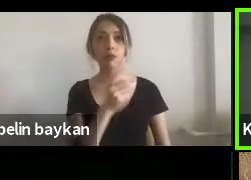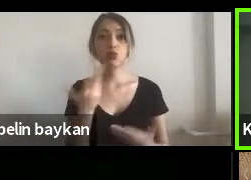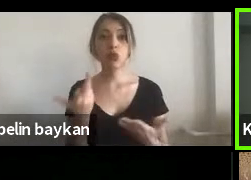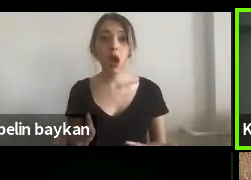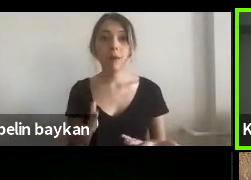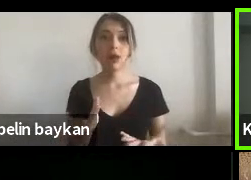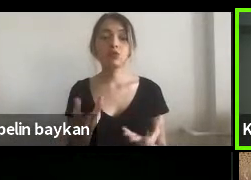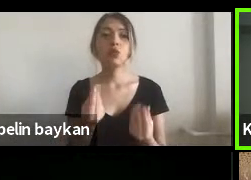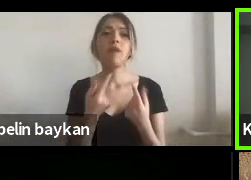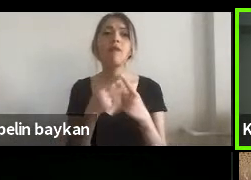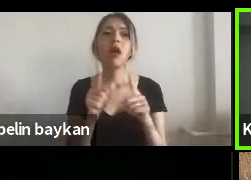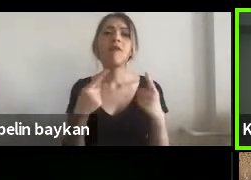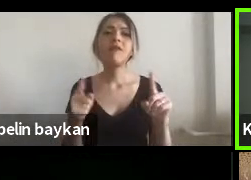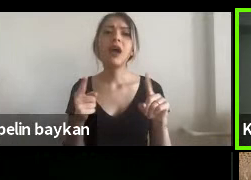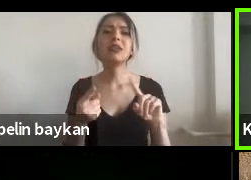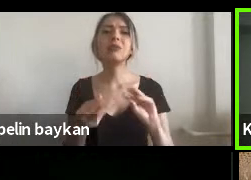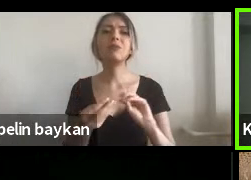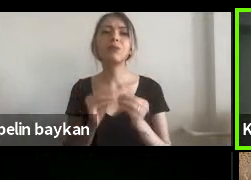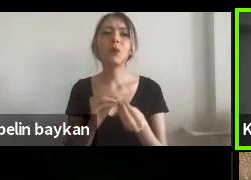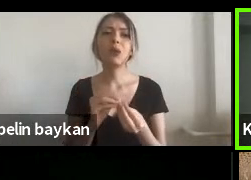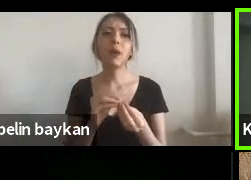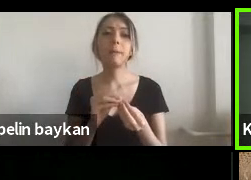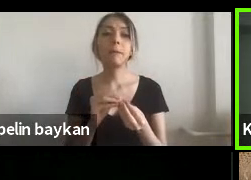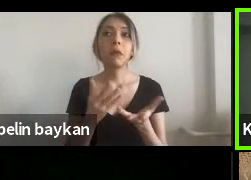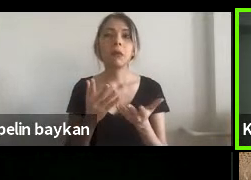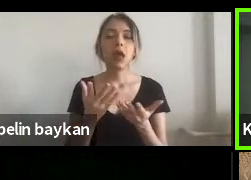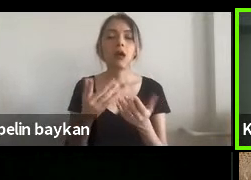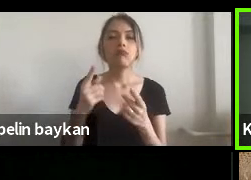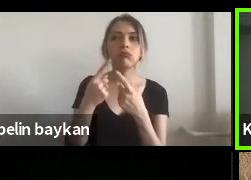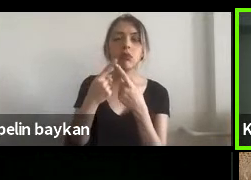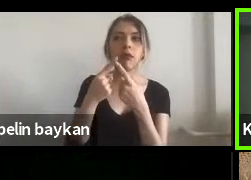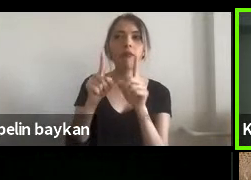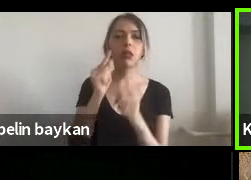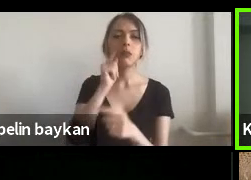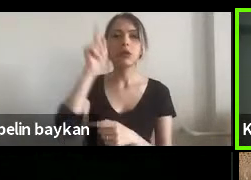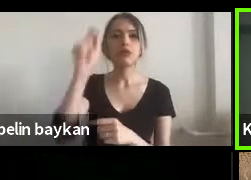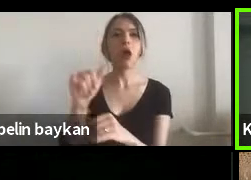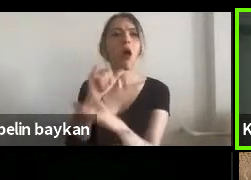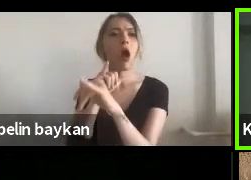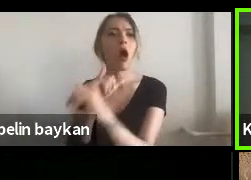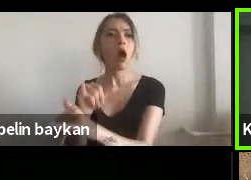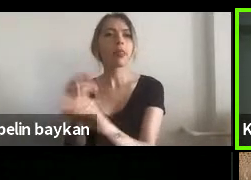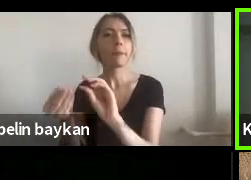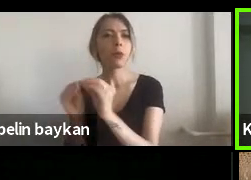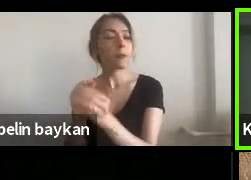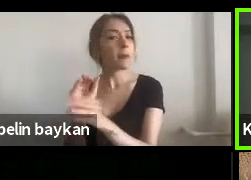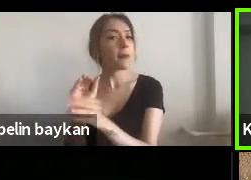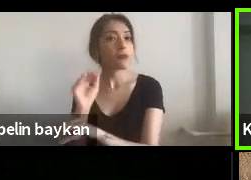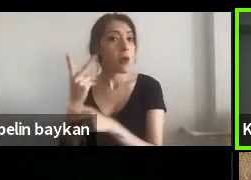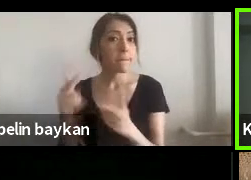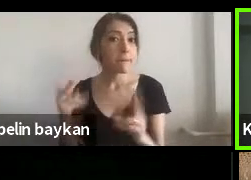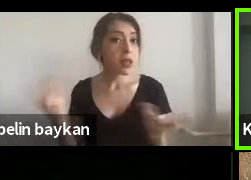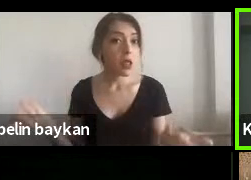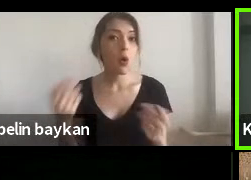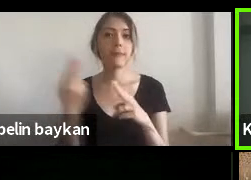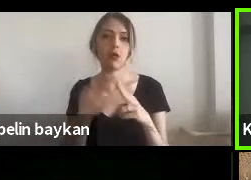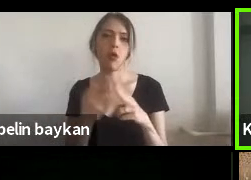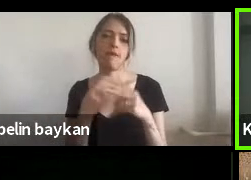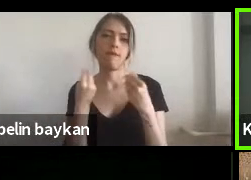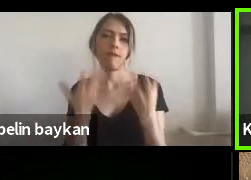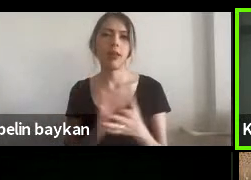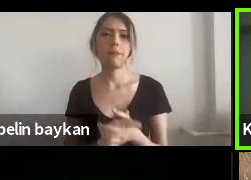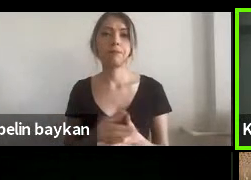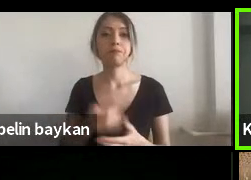istisnai durumlar dışında o dert başkalarının da aslında derdi. Çok basit bir örnek vereyim. İşte bizim